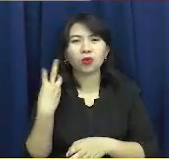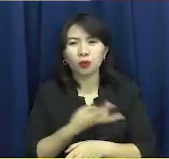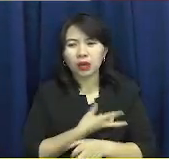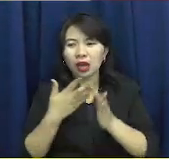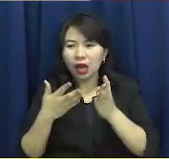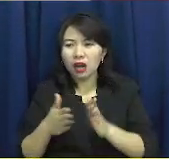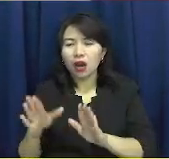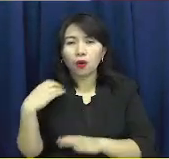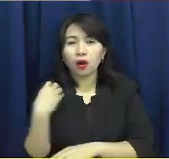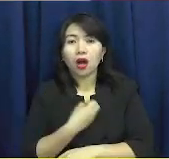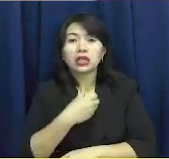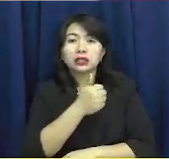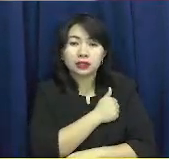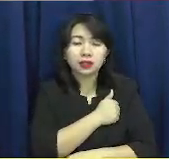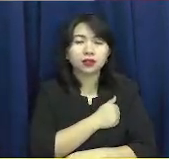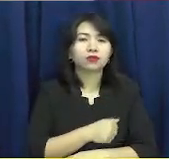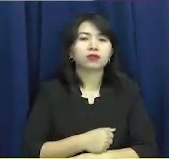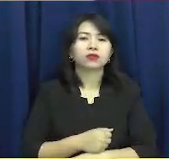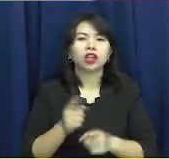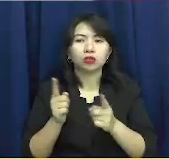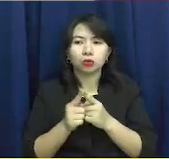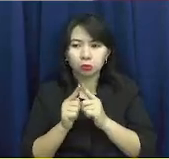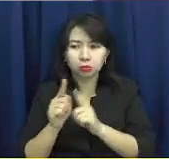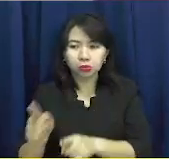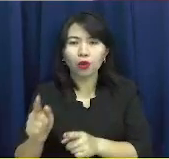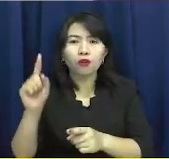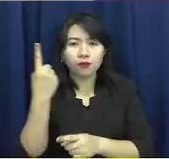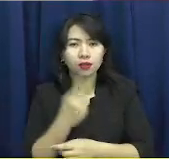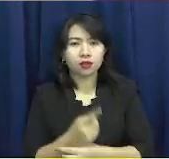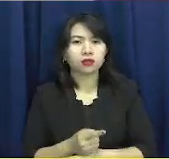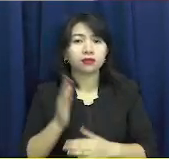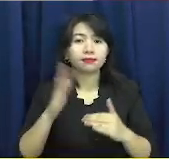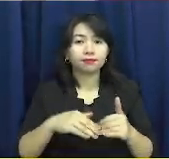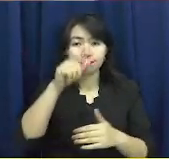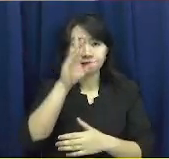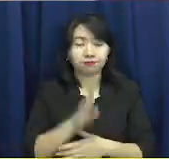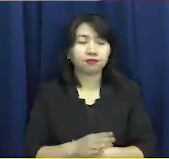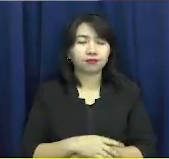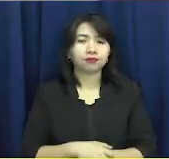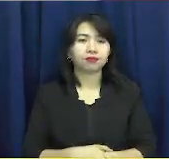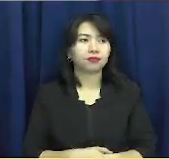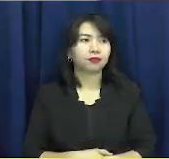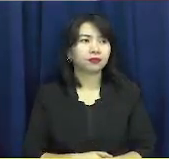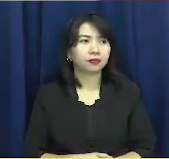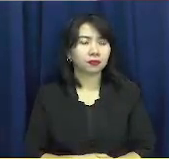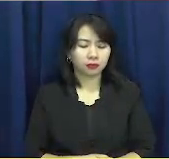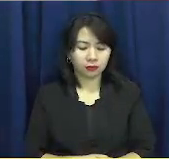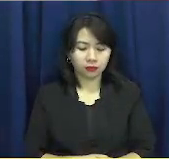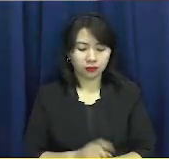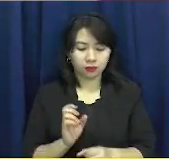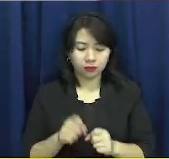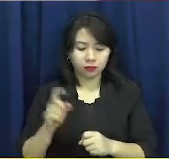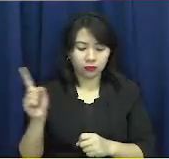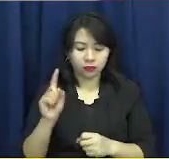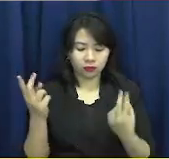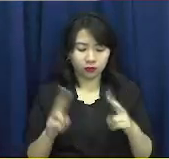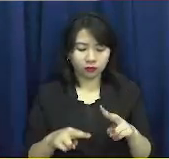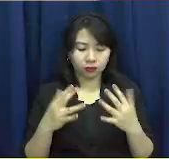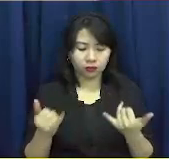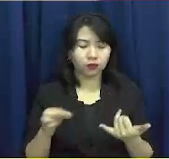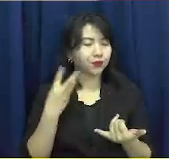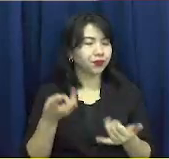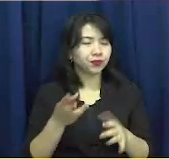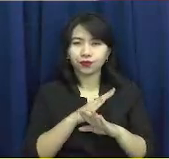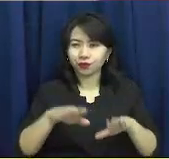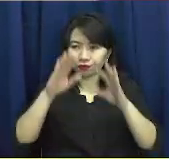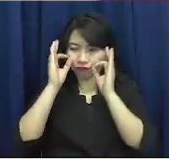Mas nalalaman natin yung pangangailangan natin kasi nalalaman ng Diyos ang pangangailangan natin. Marami istorya naman. Kaya ano nangyayari? Hindi tayo nakapag-focus sa